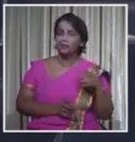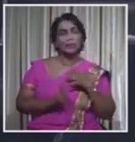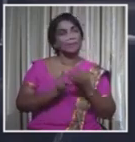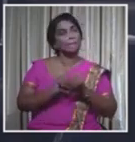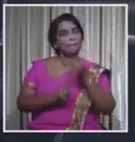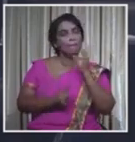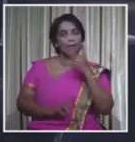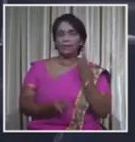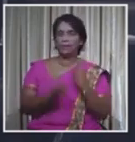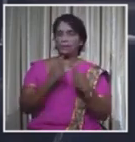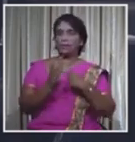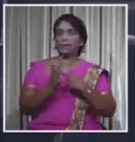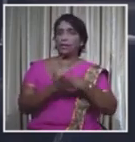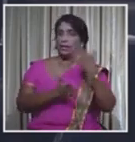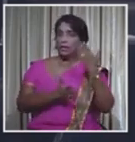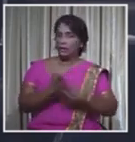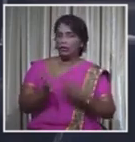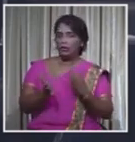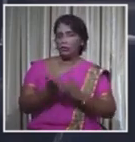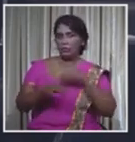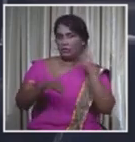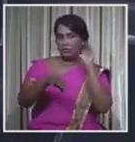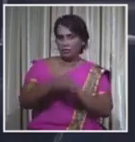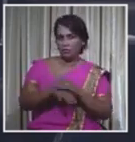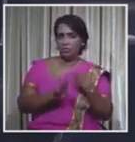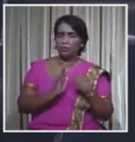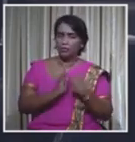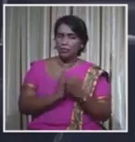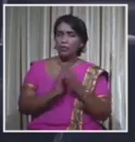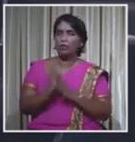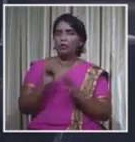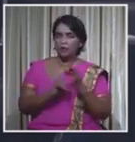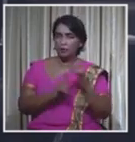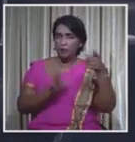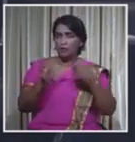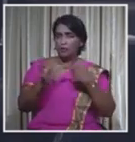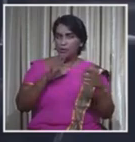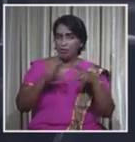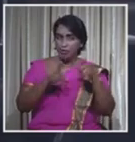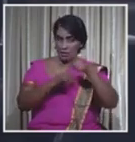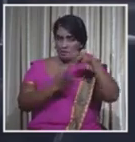ජනාධිපති විමර්ශන වාර්තාවකින් මෙලි වෙලා තිබෙනවා. කරු ඇමතුමනි, ඔබතුමත්